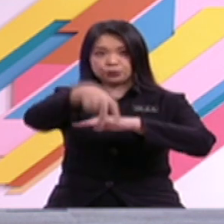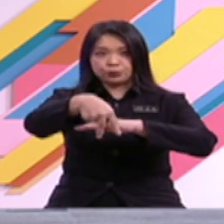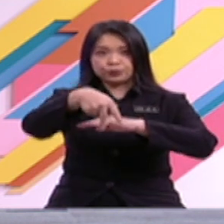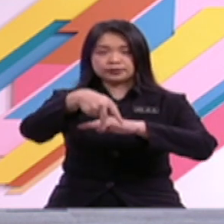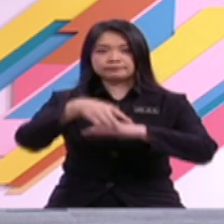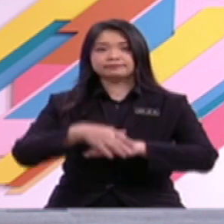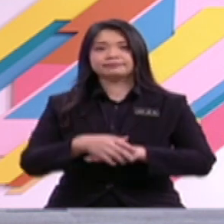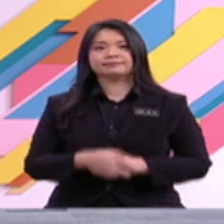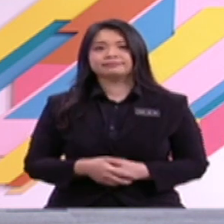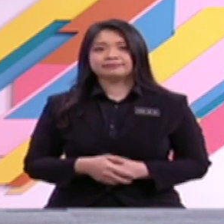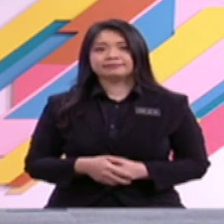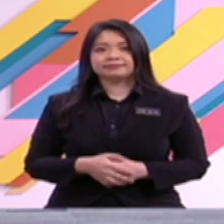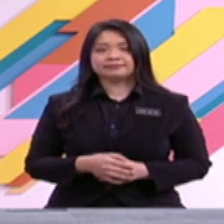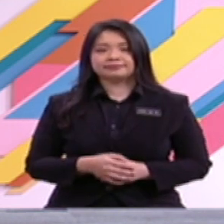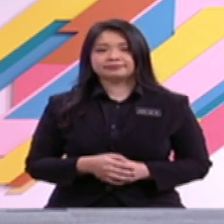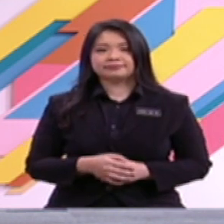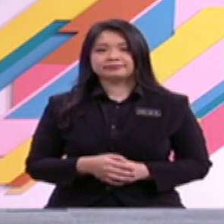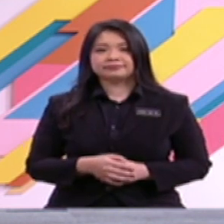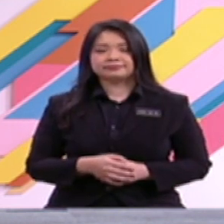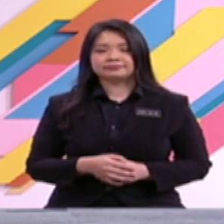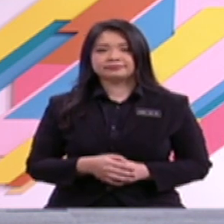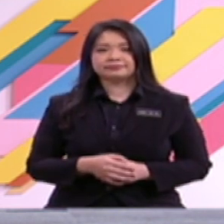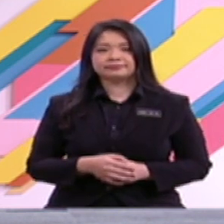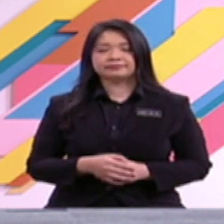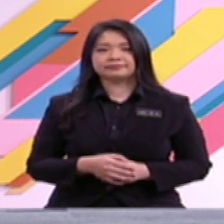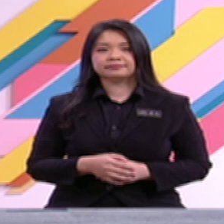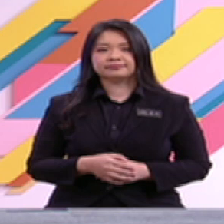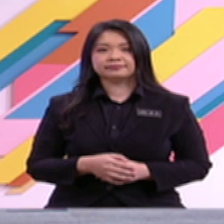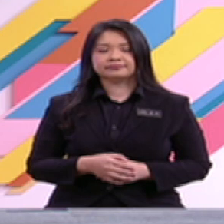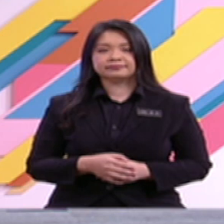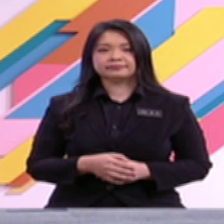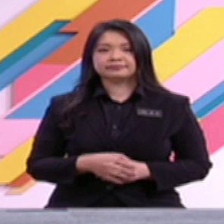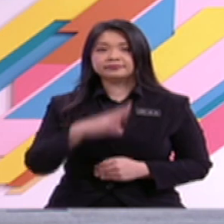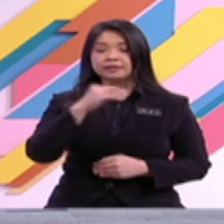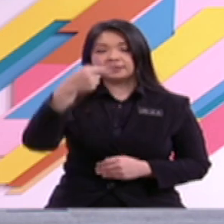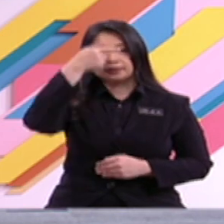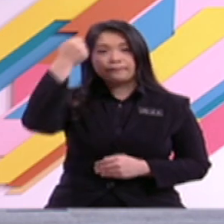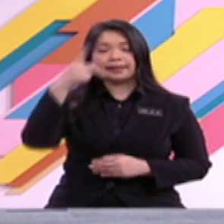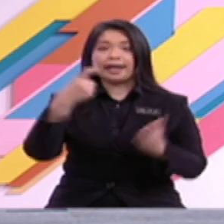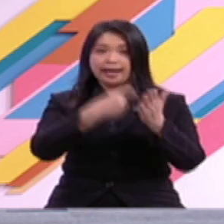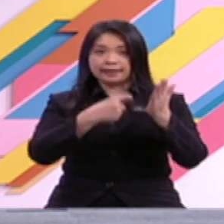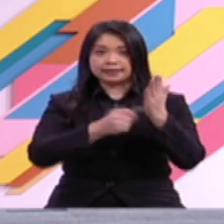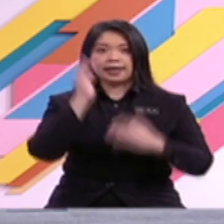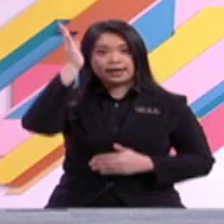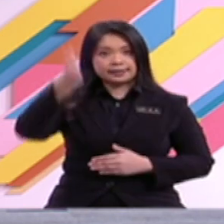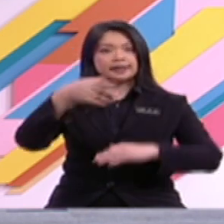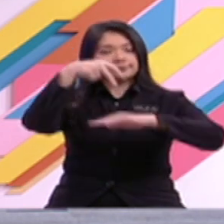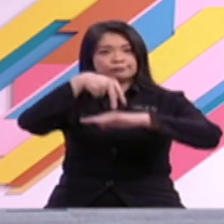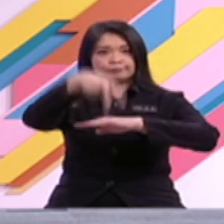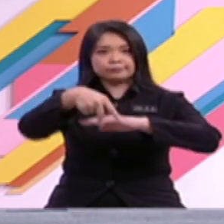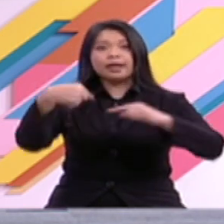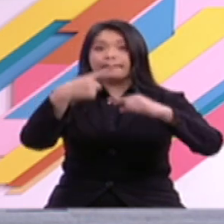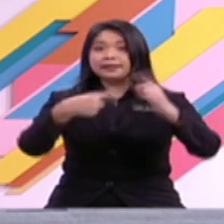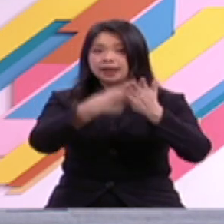Sorry tebalik permintaan agregat akan menurun dan akan menyebabkan harga akan menurun bila